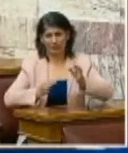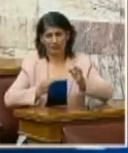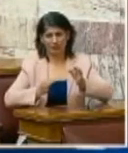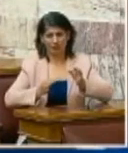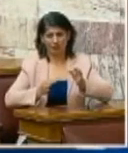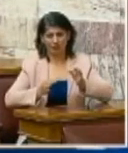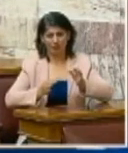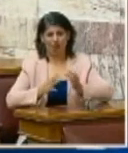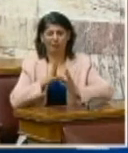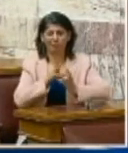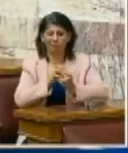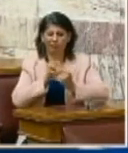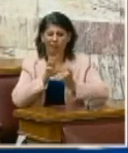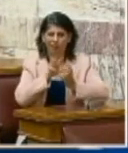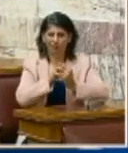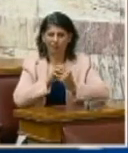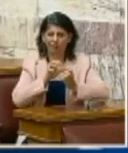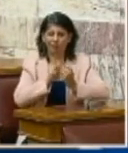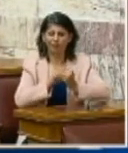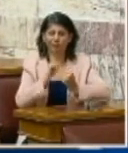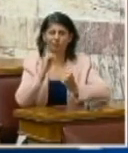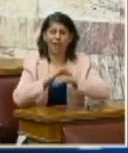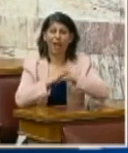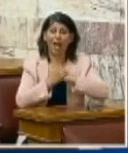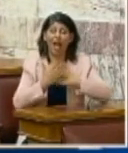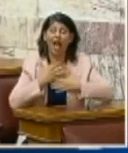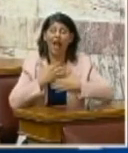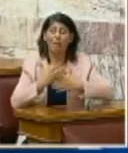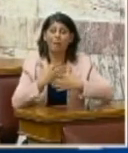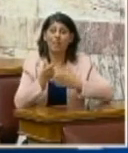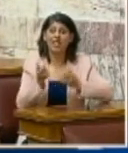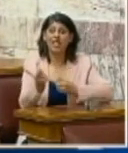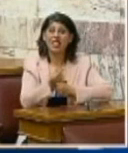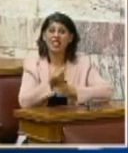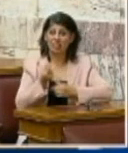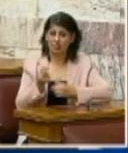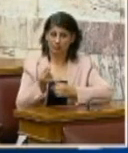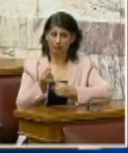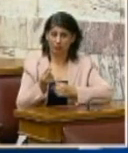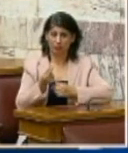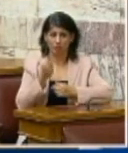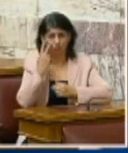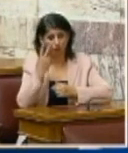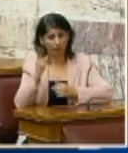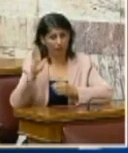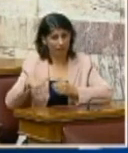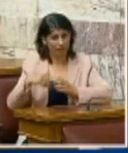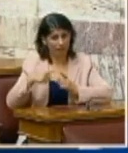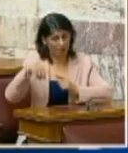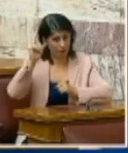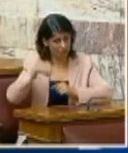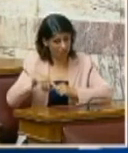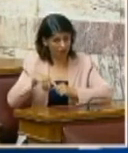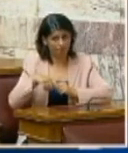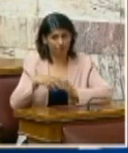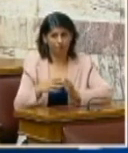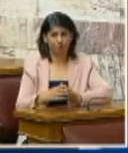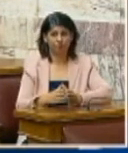αναμασώντας μία από τις αγαπημένες ειδήσεις που είδαμε τις τελευταίες μέρες